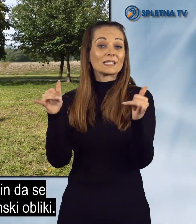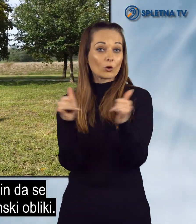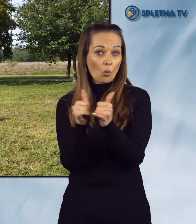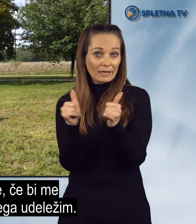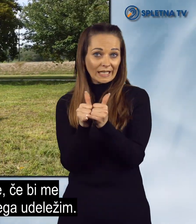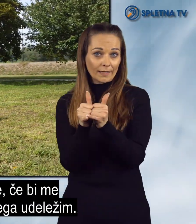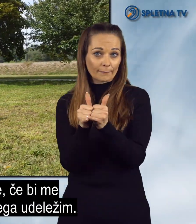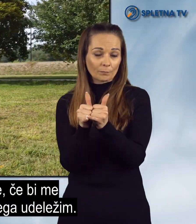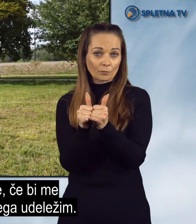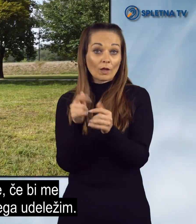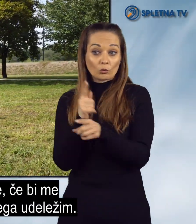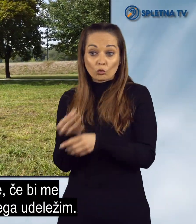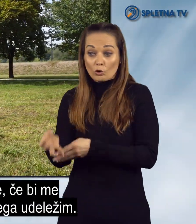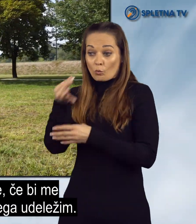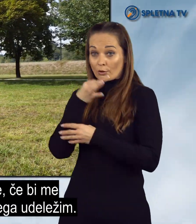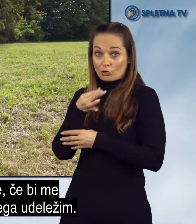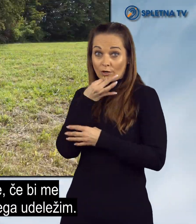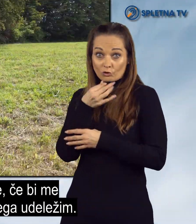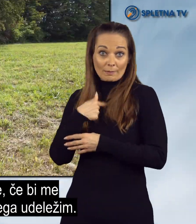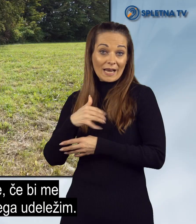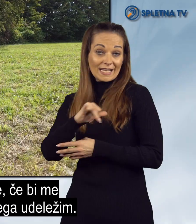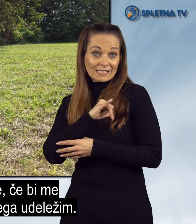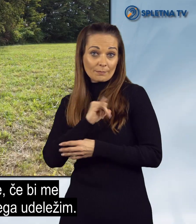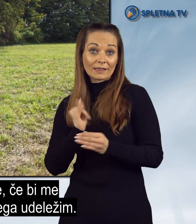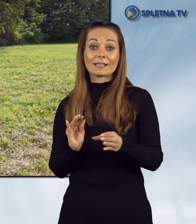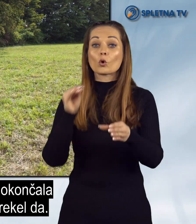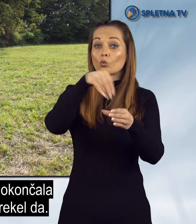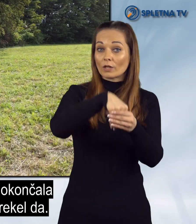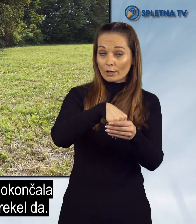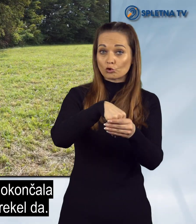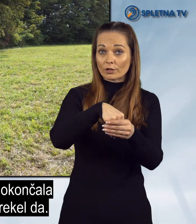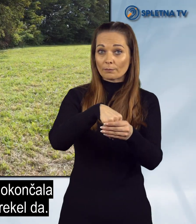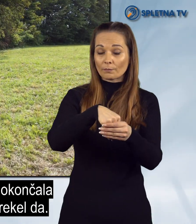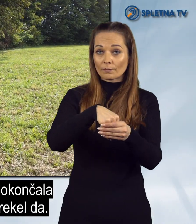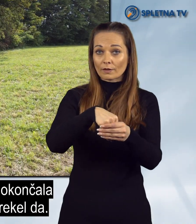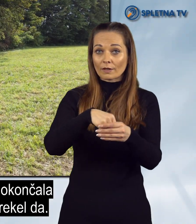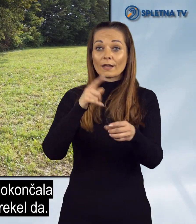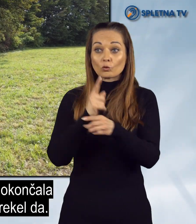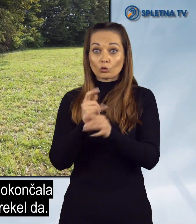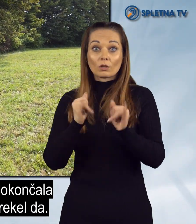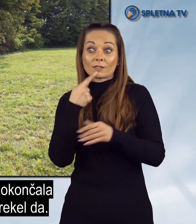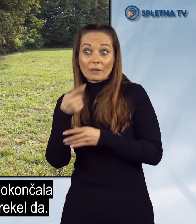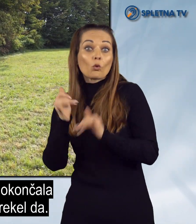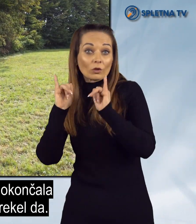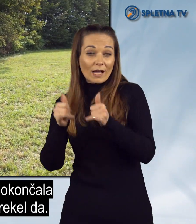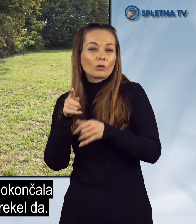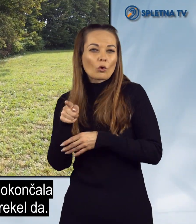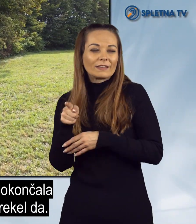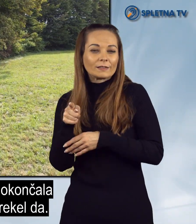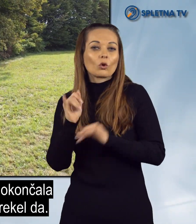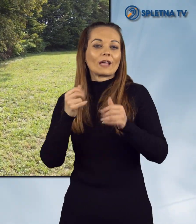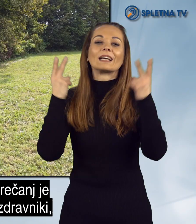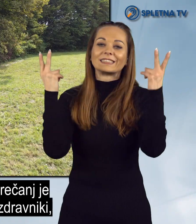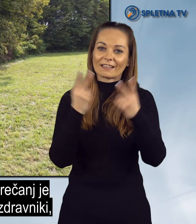obliki. Vprašala me je, če bi bil zainteresiran, da se tega udeležim, in v bistvu še preden je dokončala stavek, sem rekel, to je